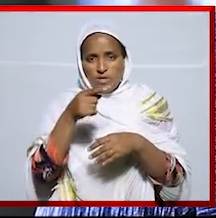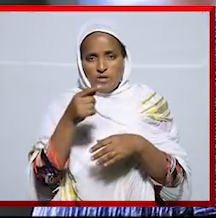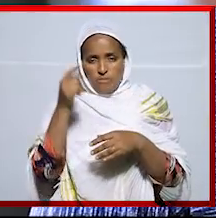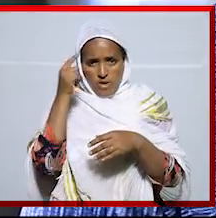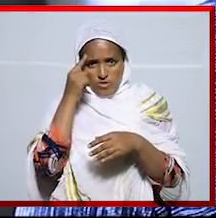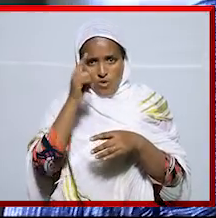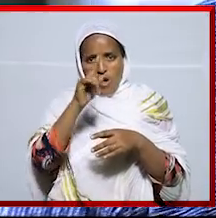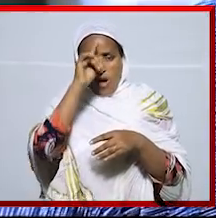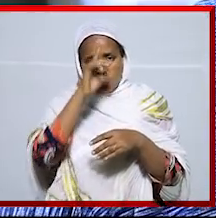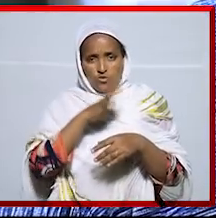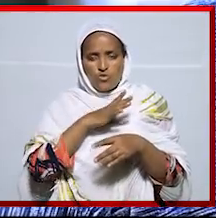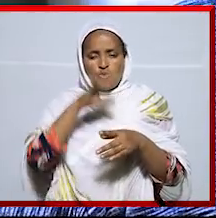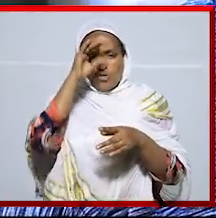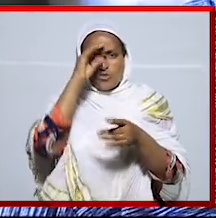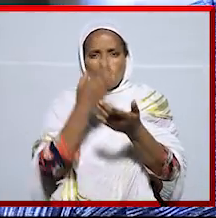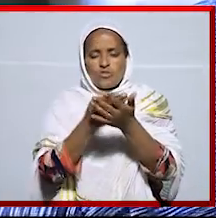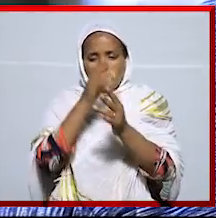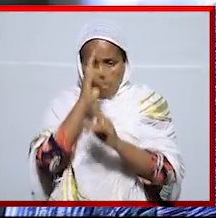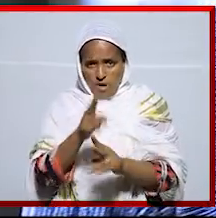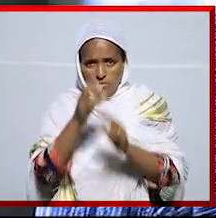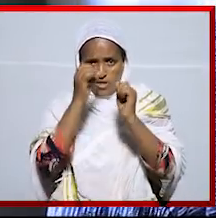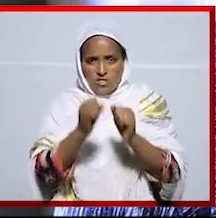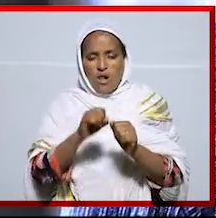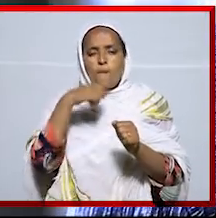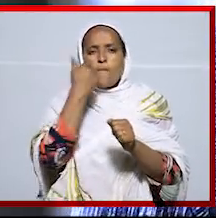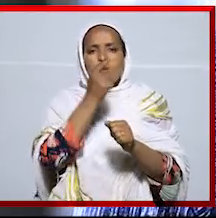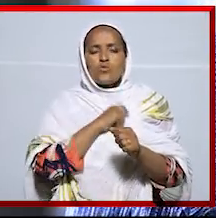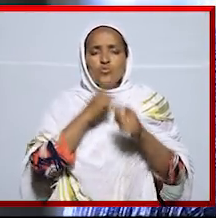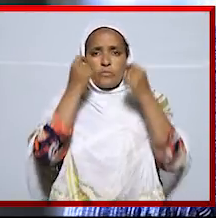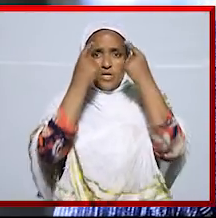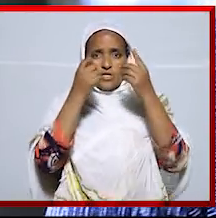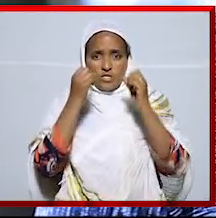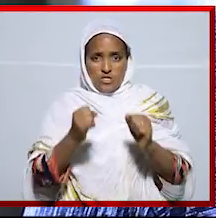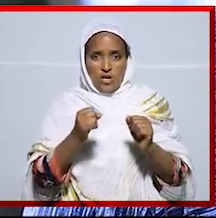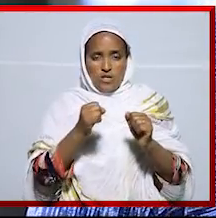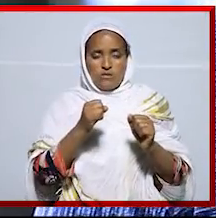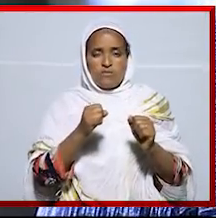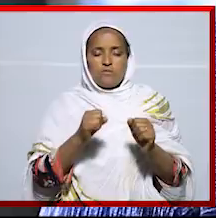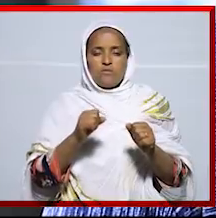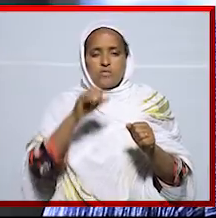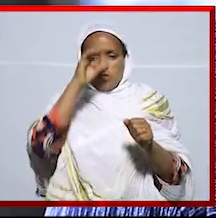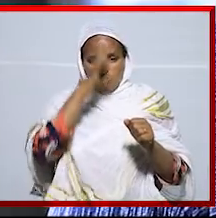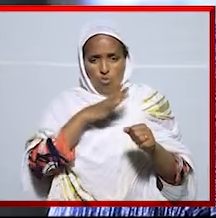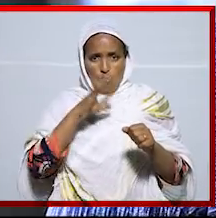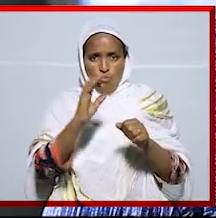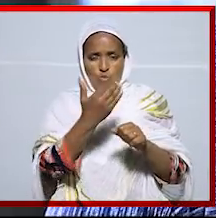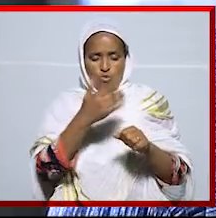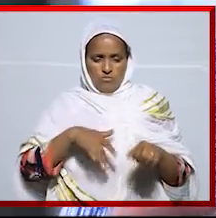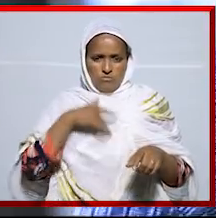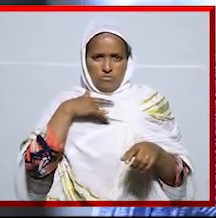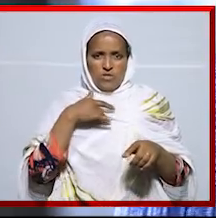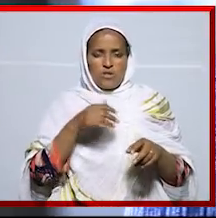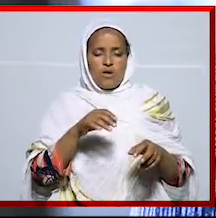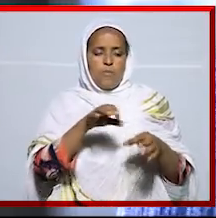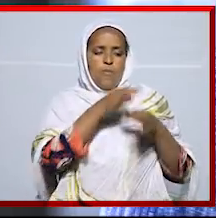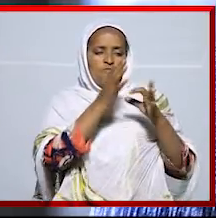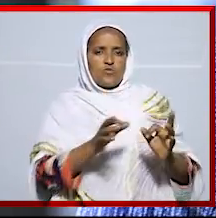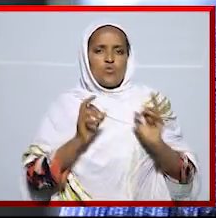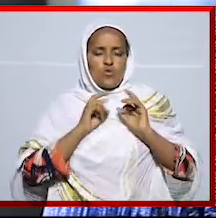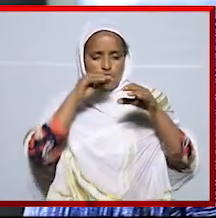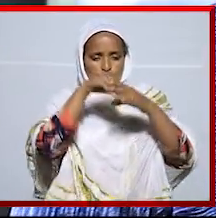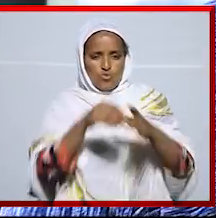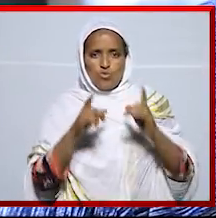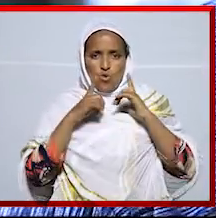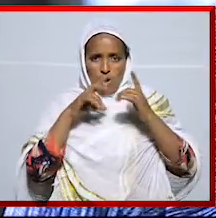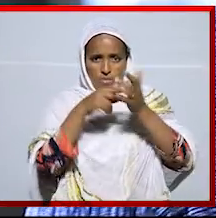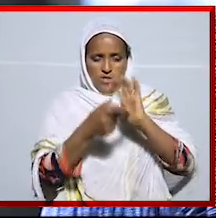ብዬ ማስበው አንድ ሰው የሰው ልጅ ማክበር ከቻለ ማንነቱን መረዳት ከቻለ ሰባዊነት ከተሰማው በመንፈሳዊ ህይወት ውስጥ